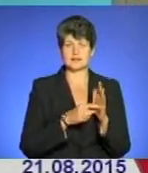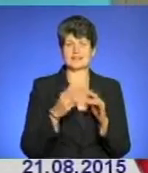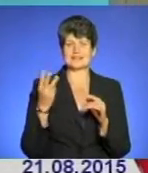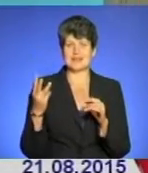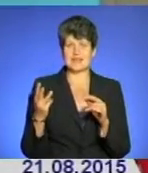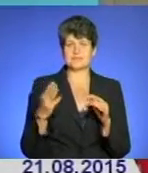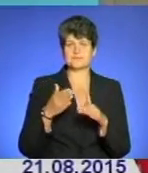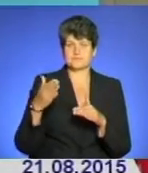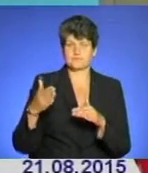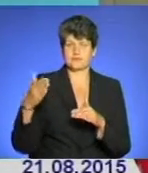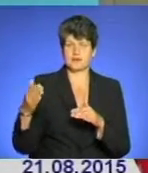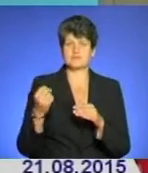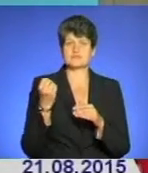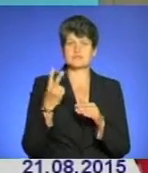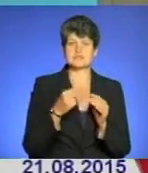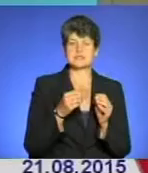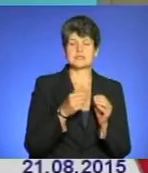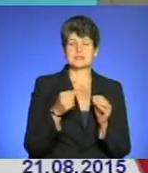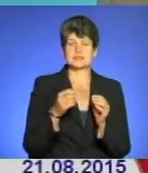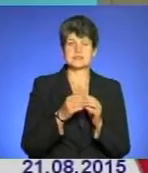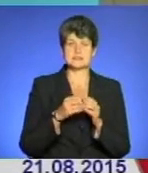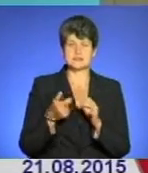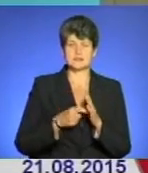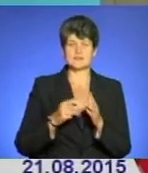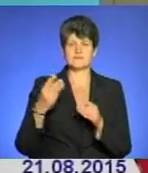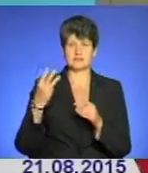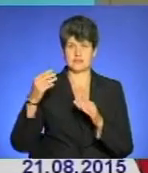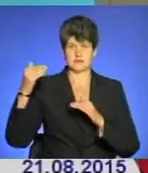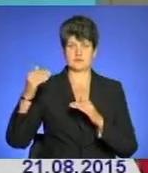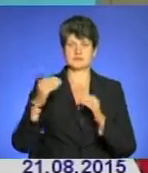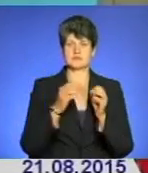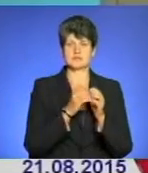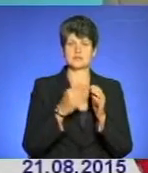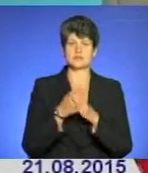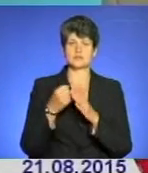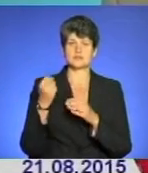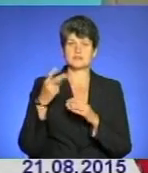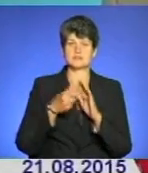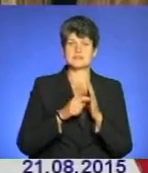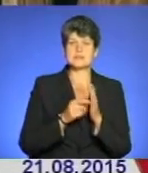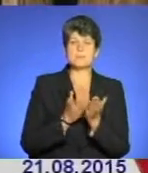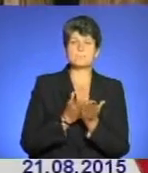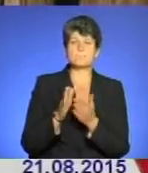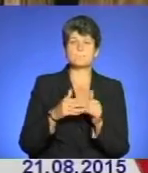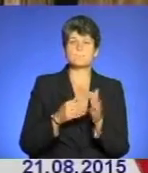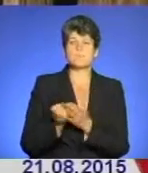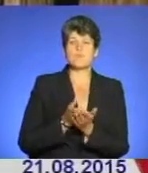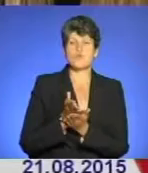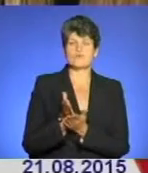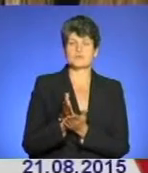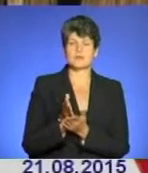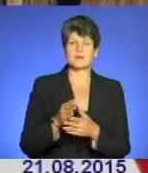є десятий, дванадцятий клас. Тобто оцей третій ступінь має бути, це вже має бути профілізація. Проблемне питання